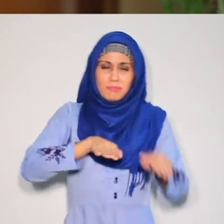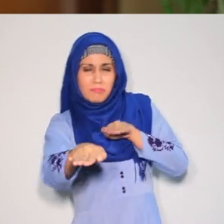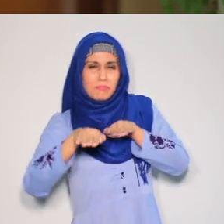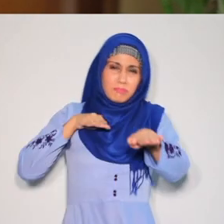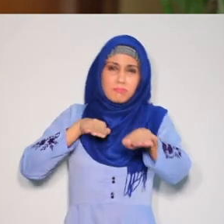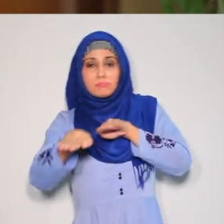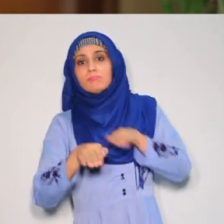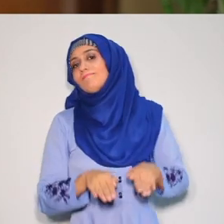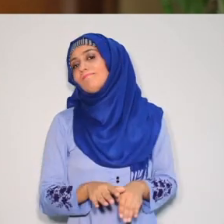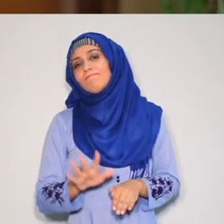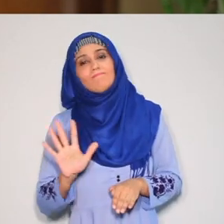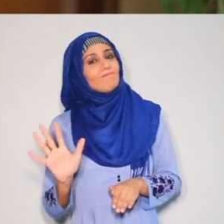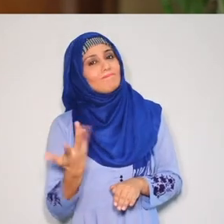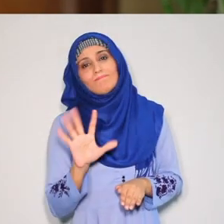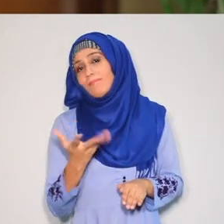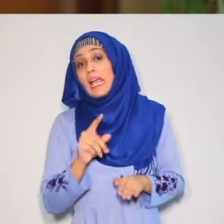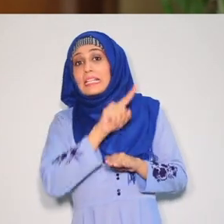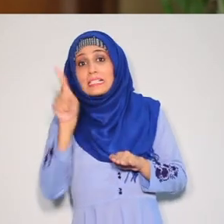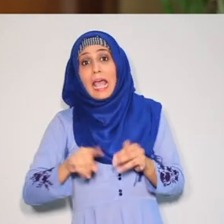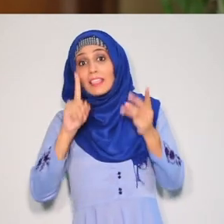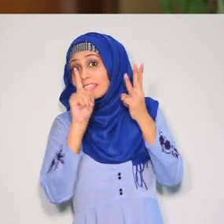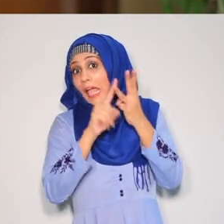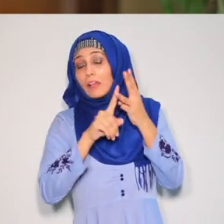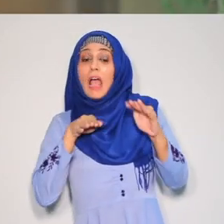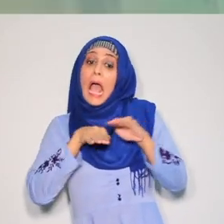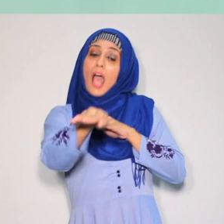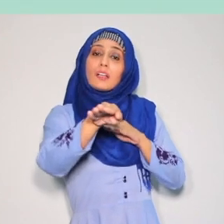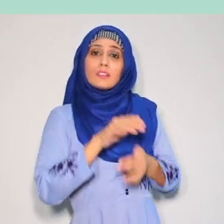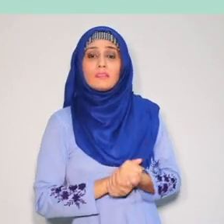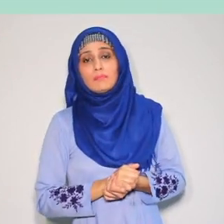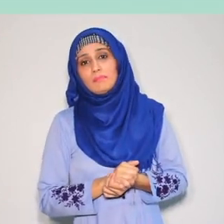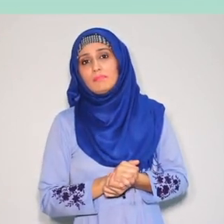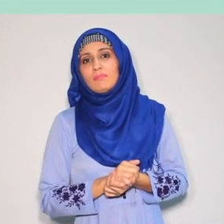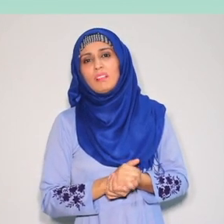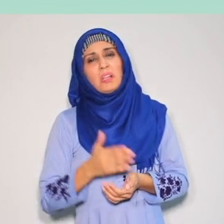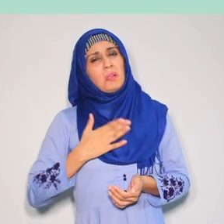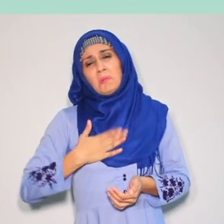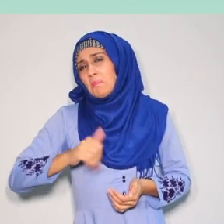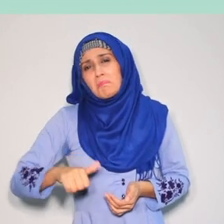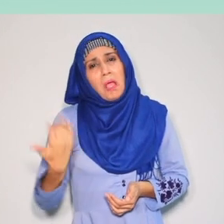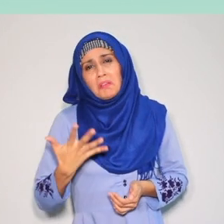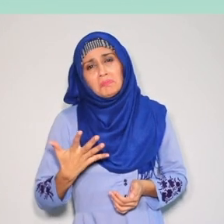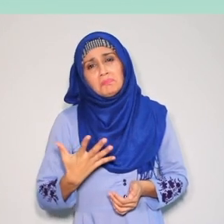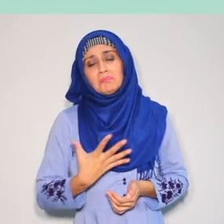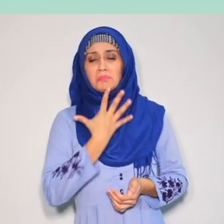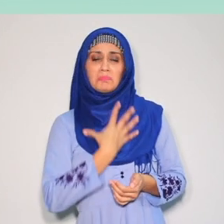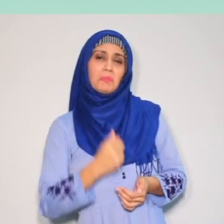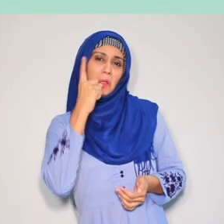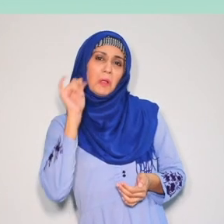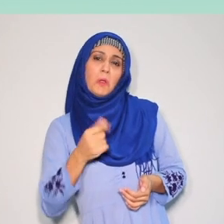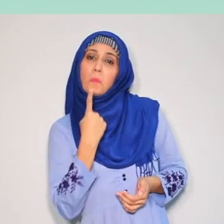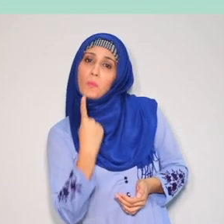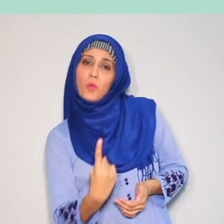बहुत तेज, लेकिन अभी भी जूम जूम उनसे बहुत आगे था। अब तो हम नहीं जीत सकते, टुक टुक